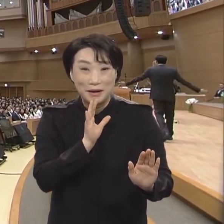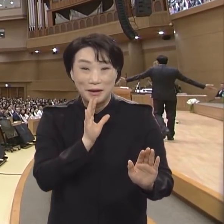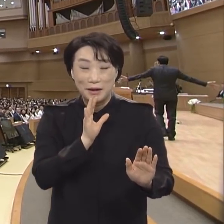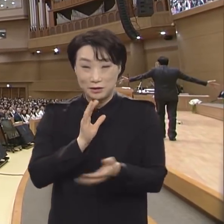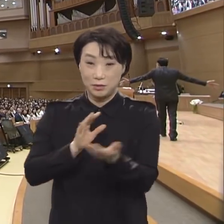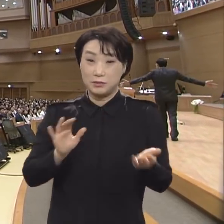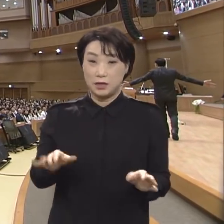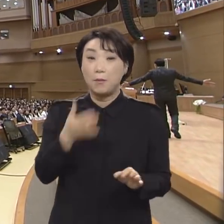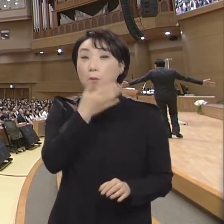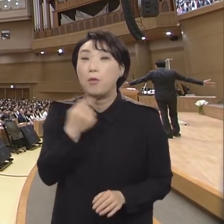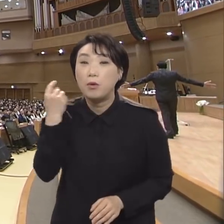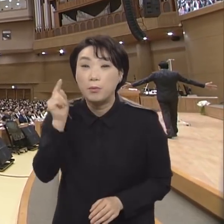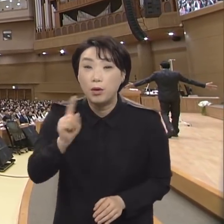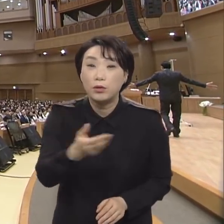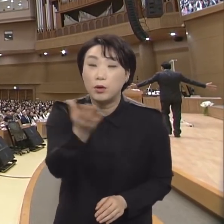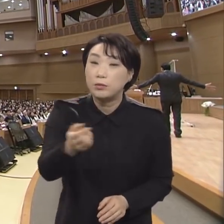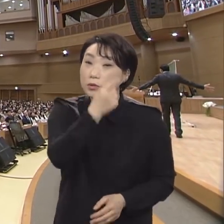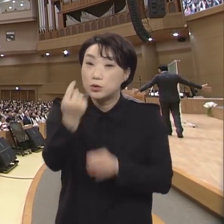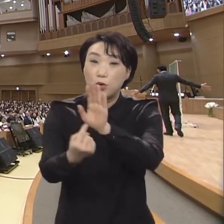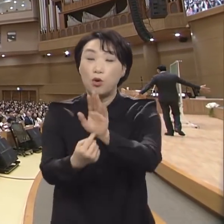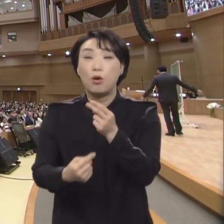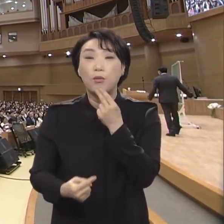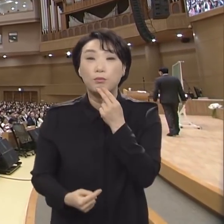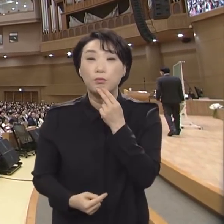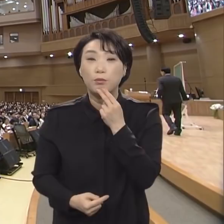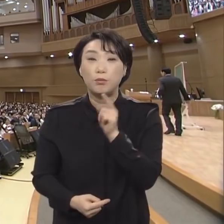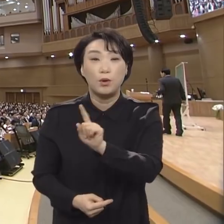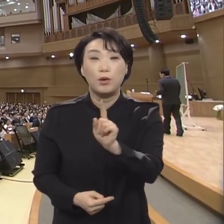이 복음이라는 것이 증거되지 않냐면,